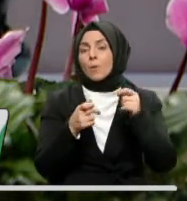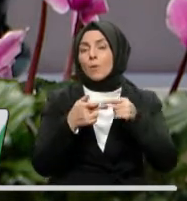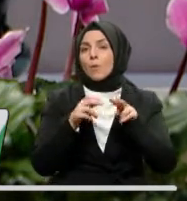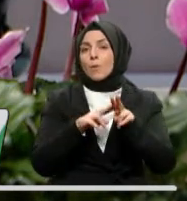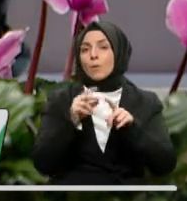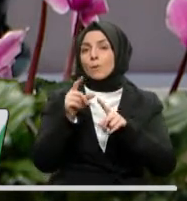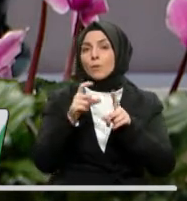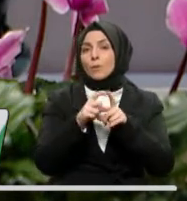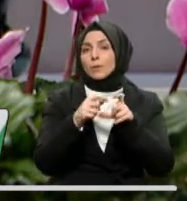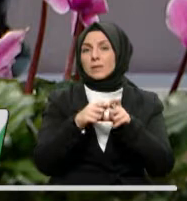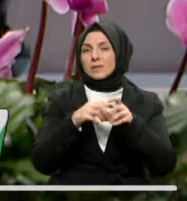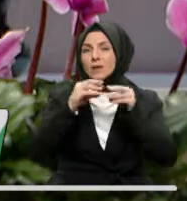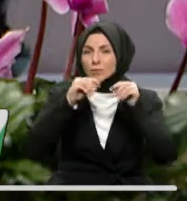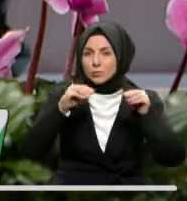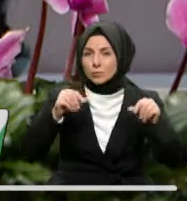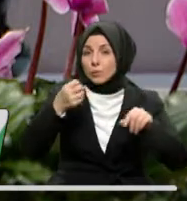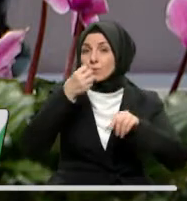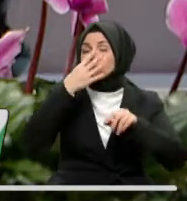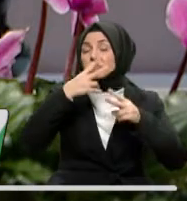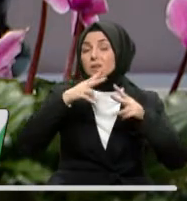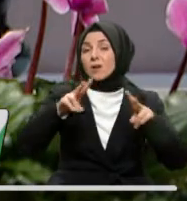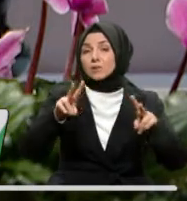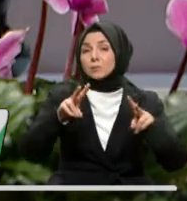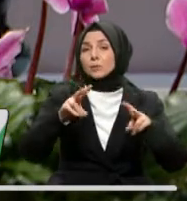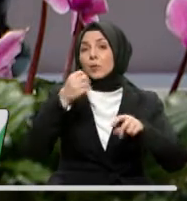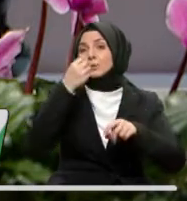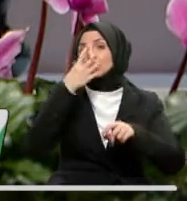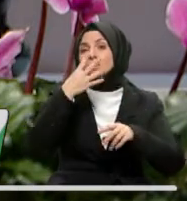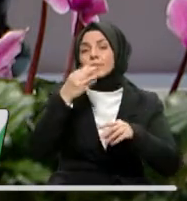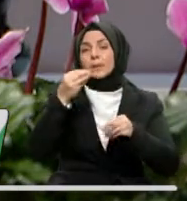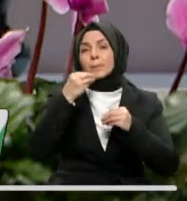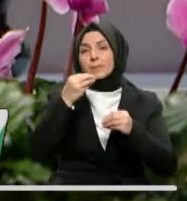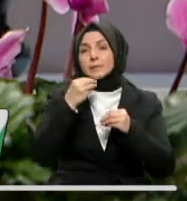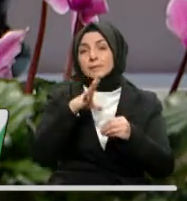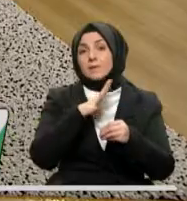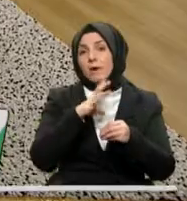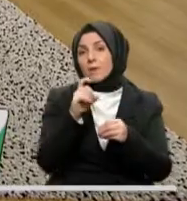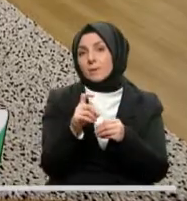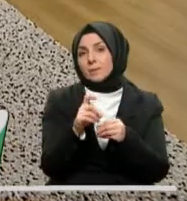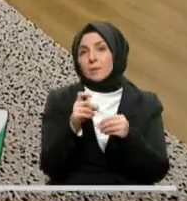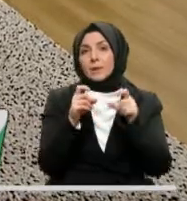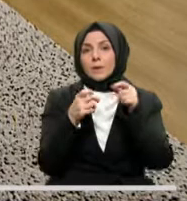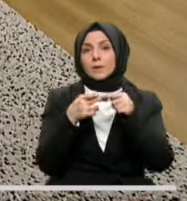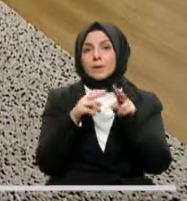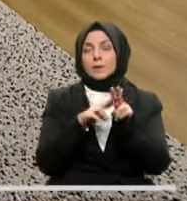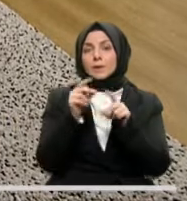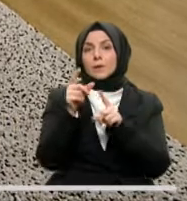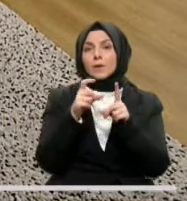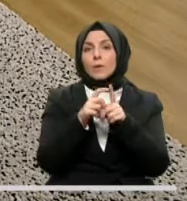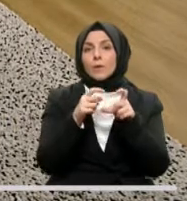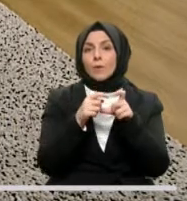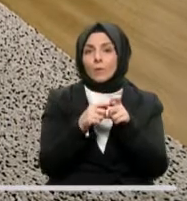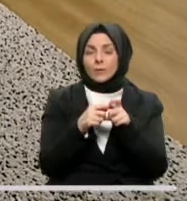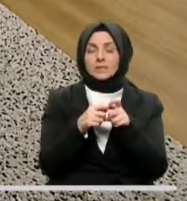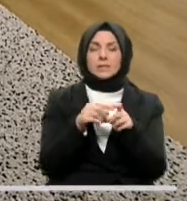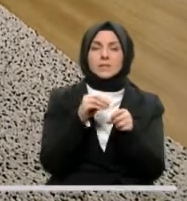kuruyor çiçek açmıyorlar çiçek besinleri kullanmak doğru mudur demiş Orkidenin çiçek açması için hocam Yahoo evet hadi hemen